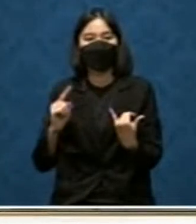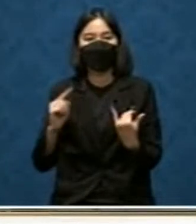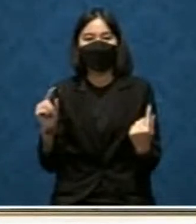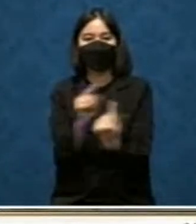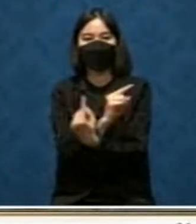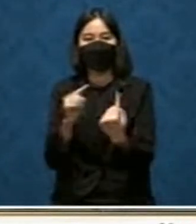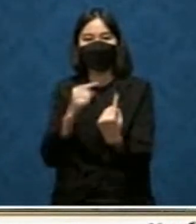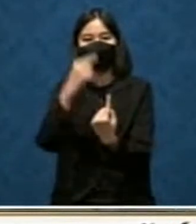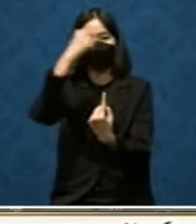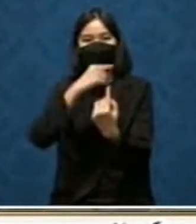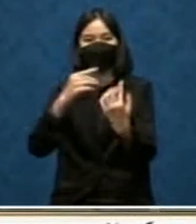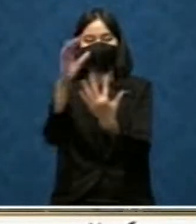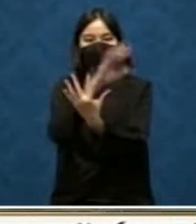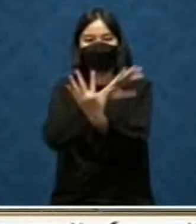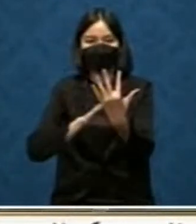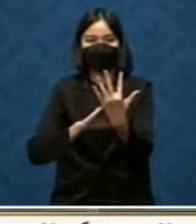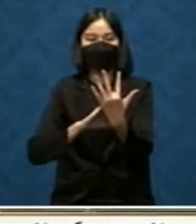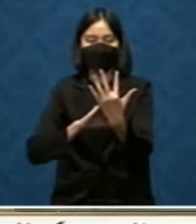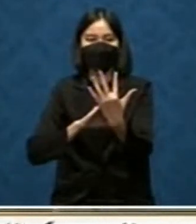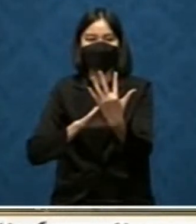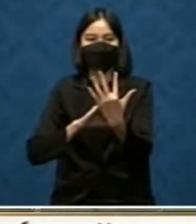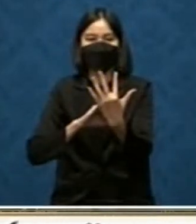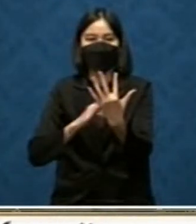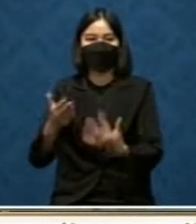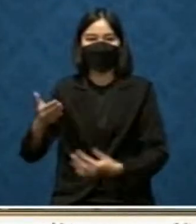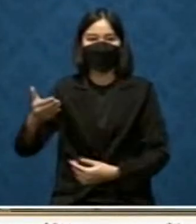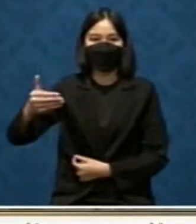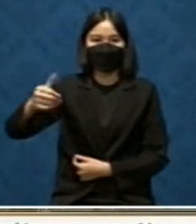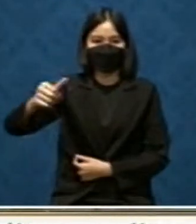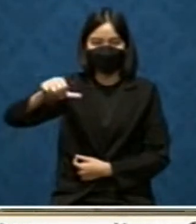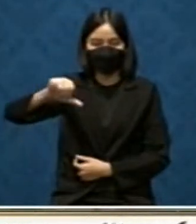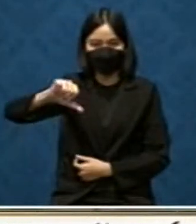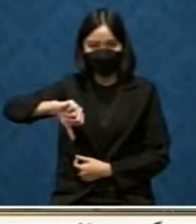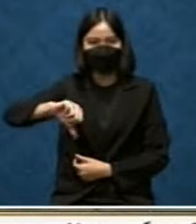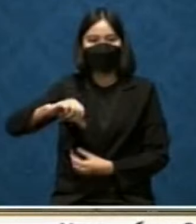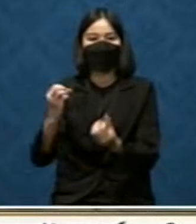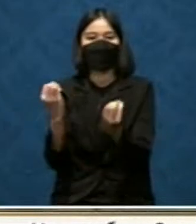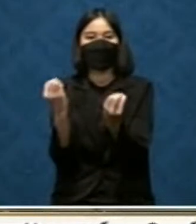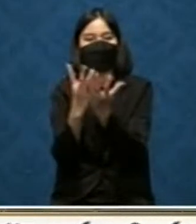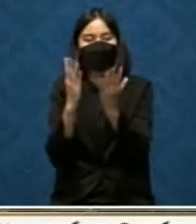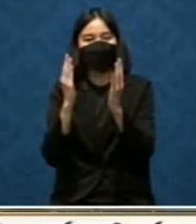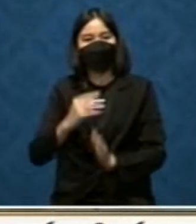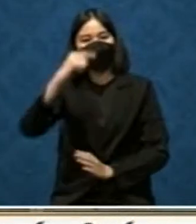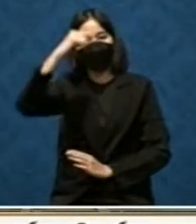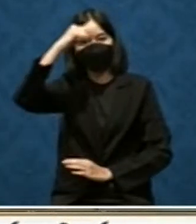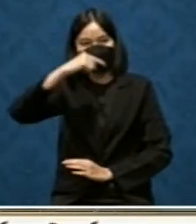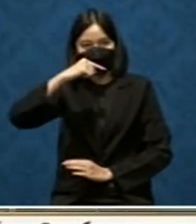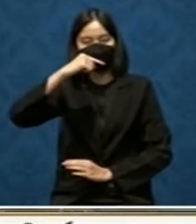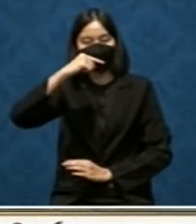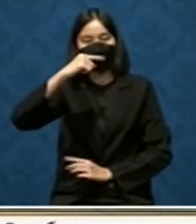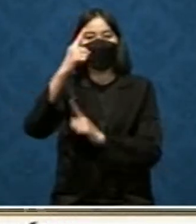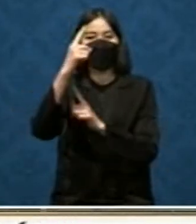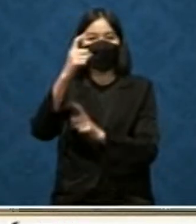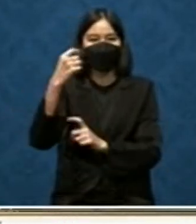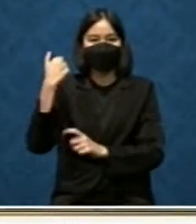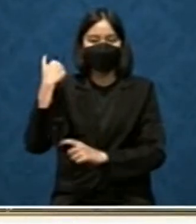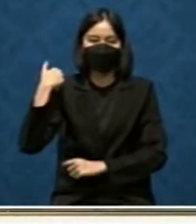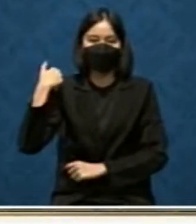ังคมของประเทศไทยกำลงเสื่อมโซม คนไทย กำลงจะอยู่ในอัตลาย